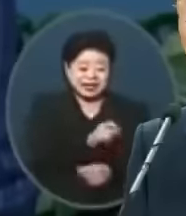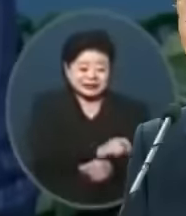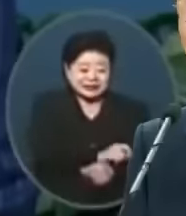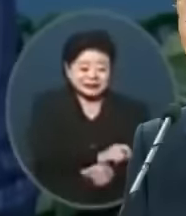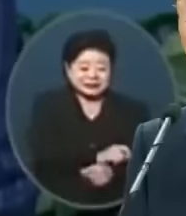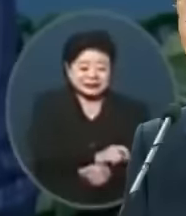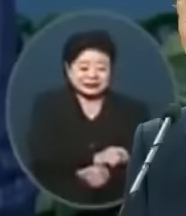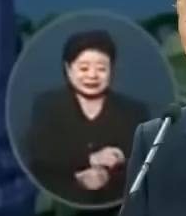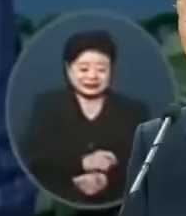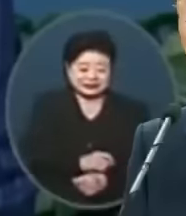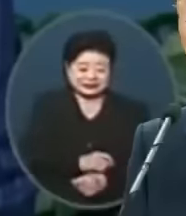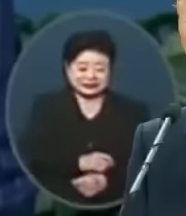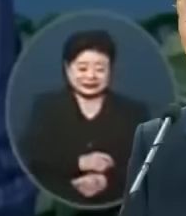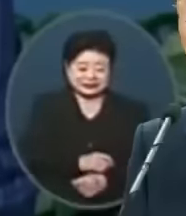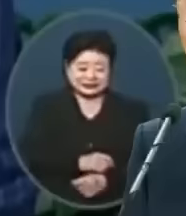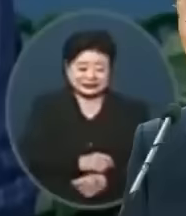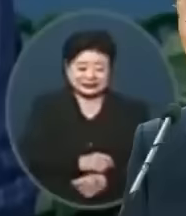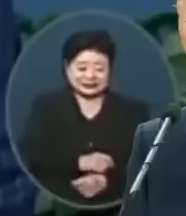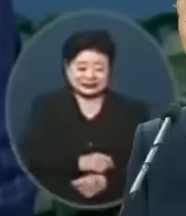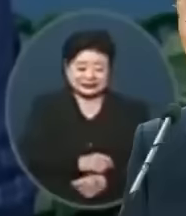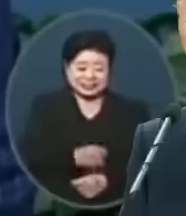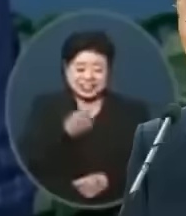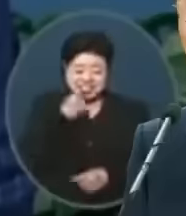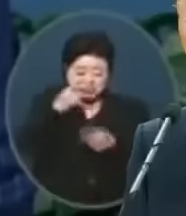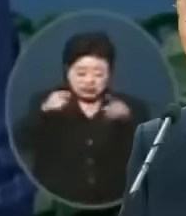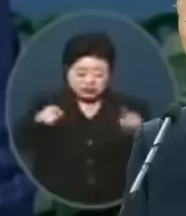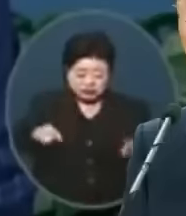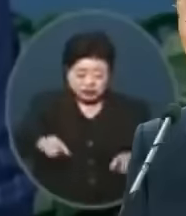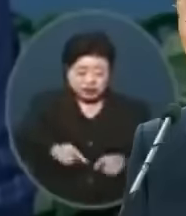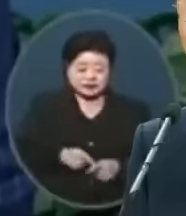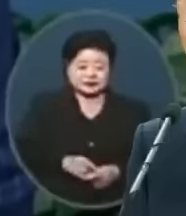위에도 노란